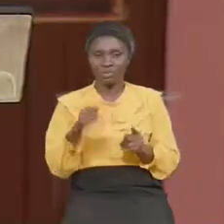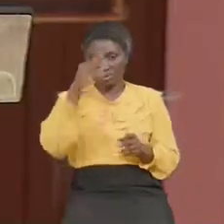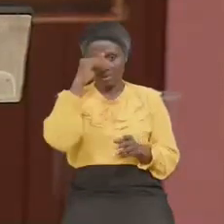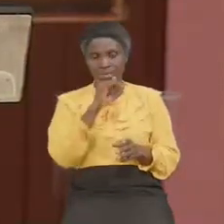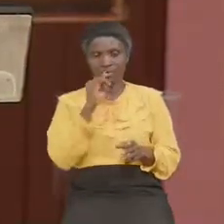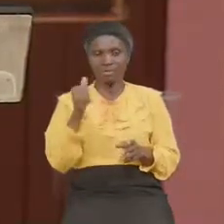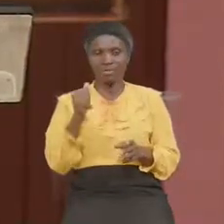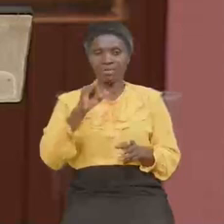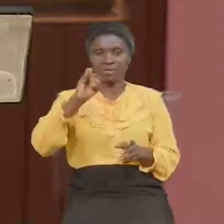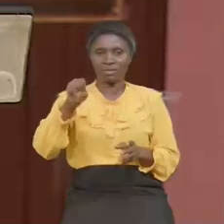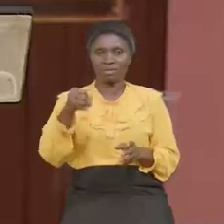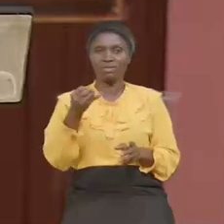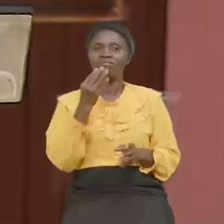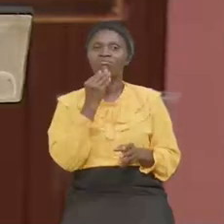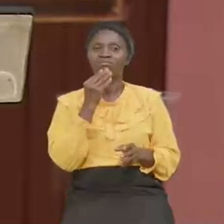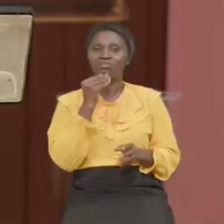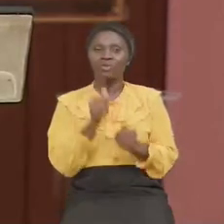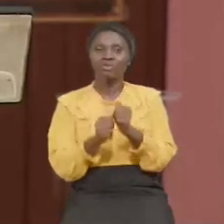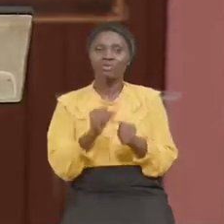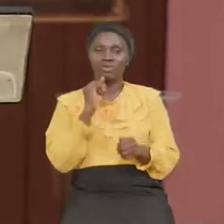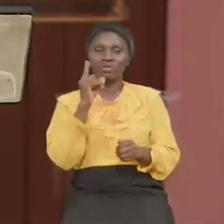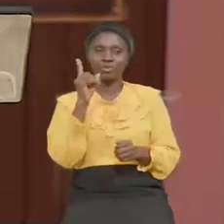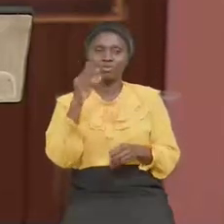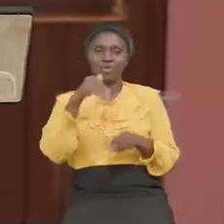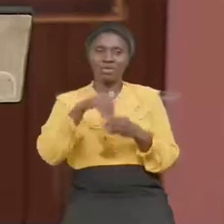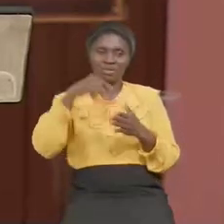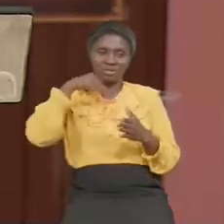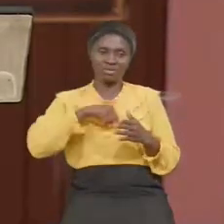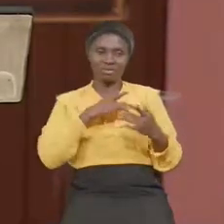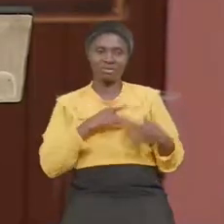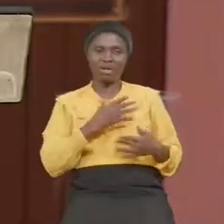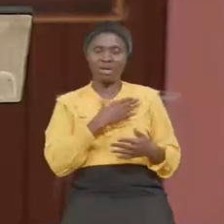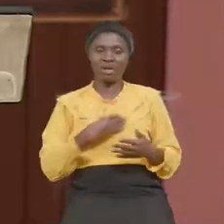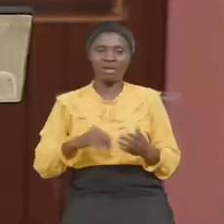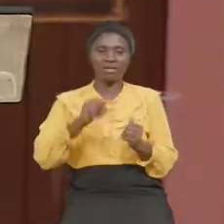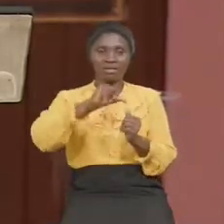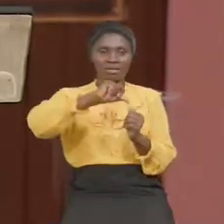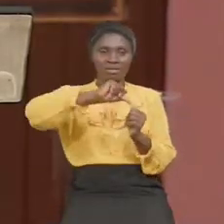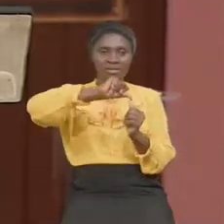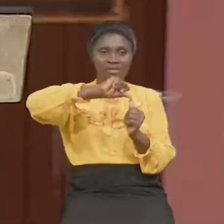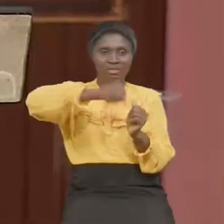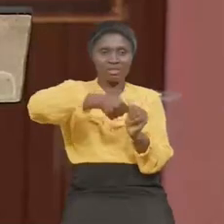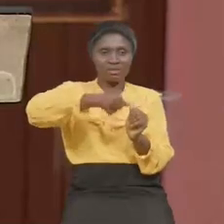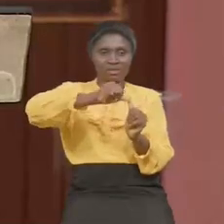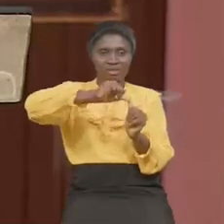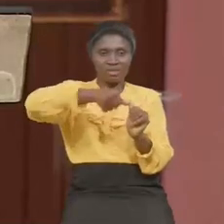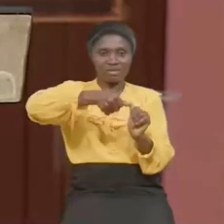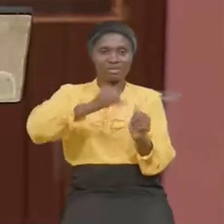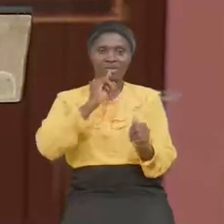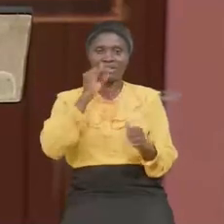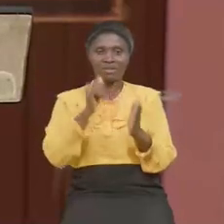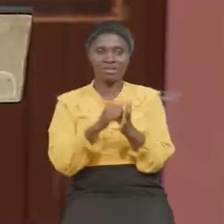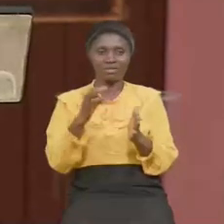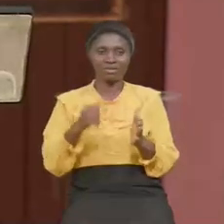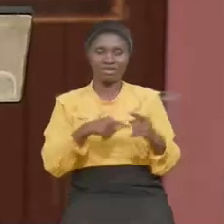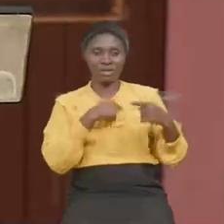Mais le juste, c'est celui qui l'est intérieurement. Et la circoncision, c'est celle du cœur. C'est celle du